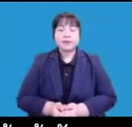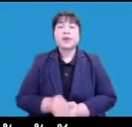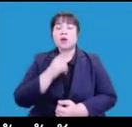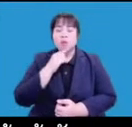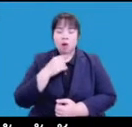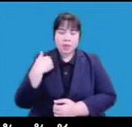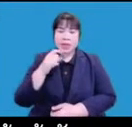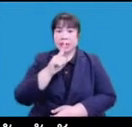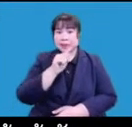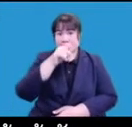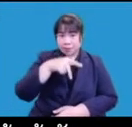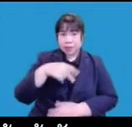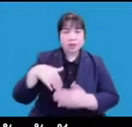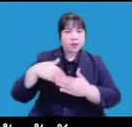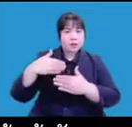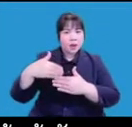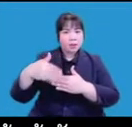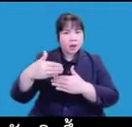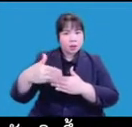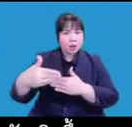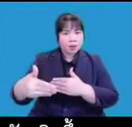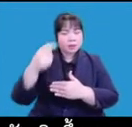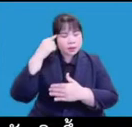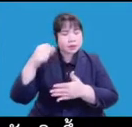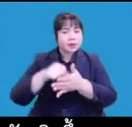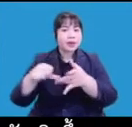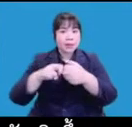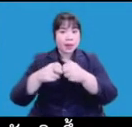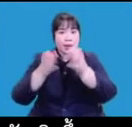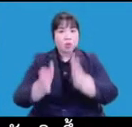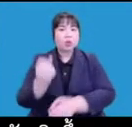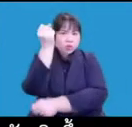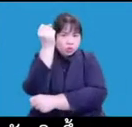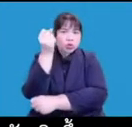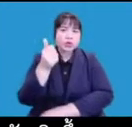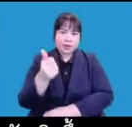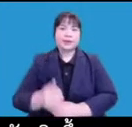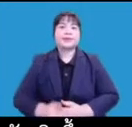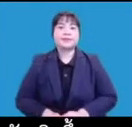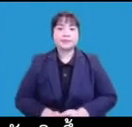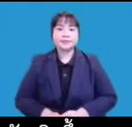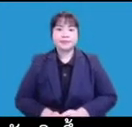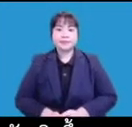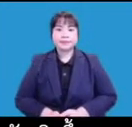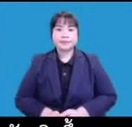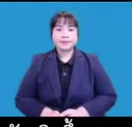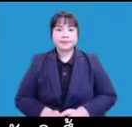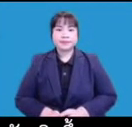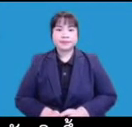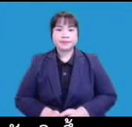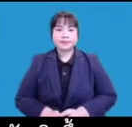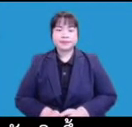การเดินทางมาของทีมแบบเนี่ยมันมาถึงจุดที่ว่าเราสามารถที่จะแก้ปัญหาคนจนได้อย่างยั่งยืนแล้วนะครับผมครับ คร ับ สว ั สด ี คร ับ